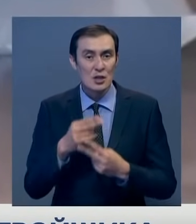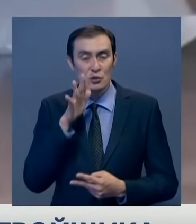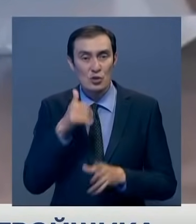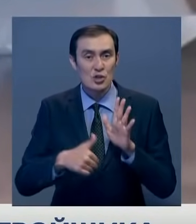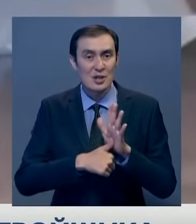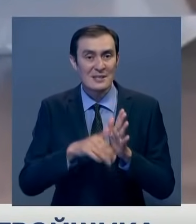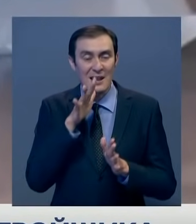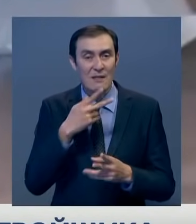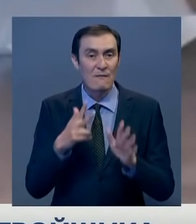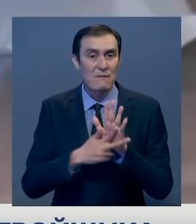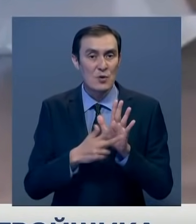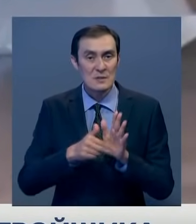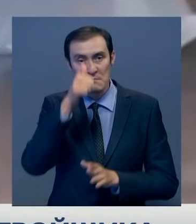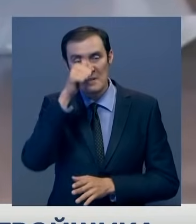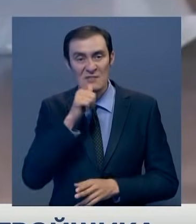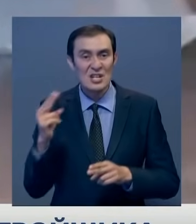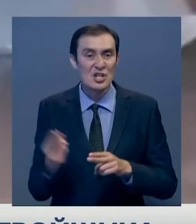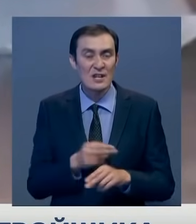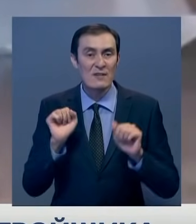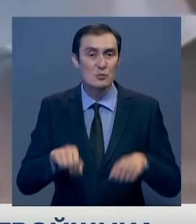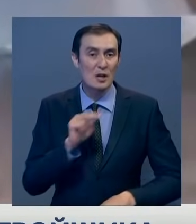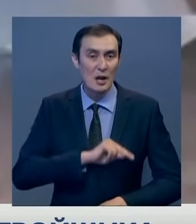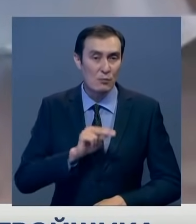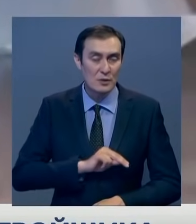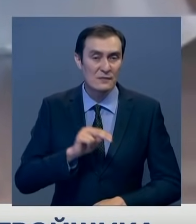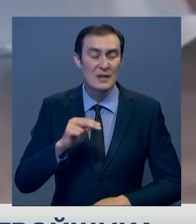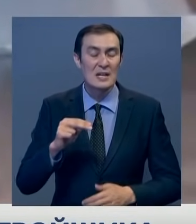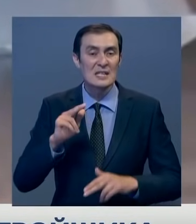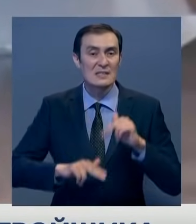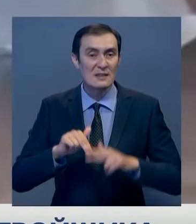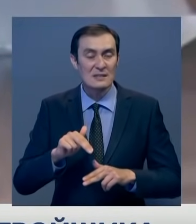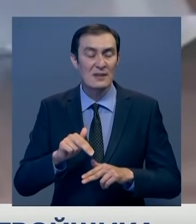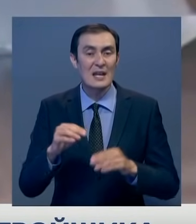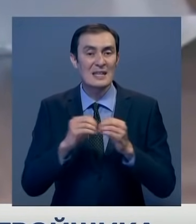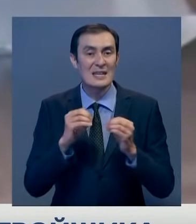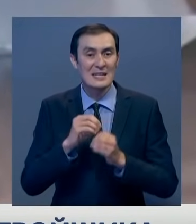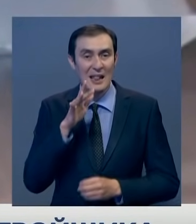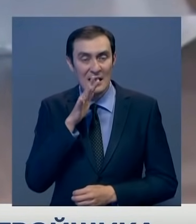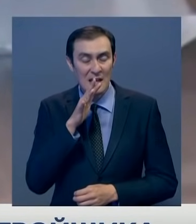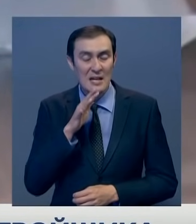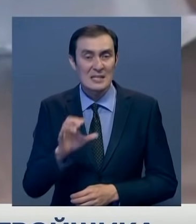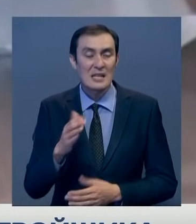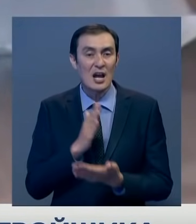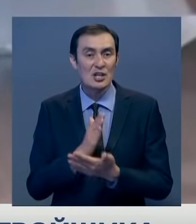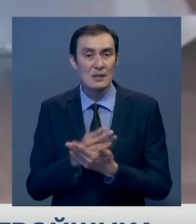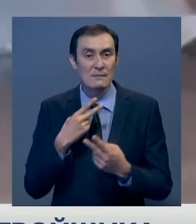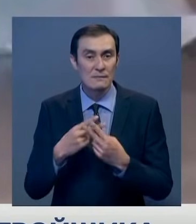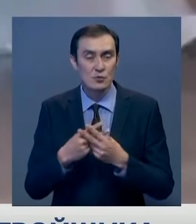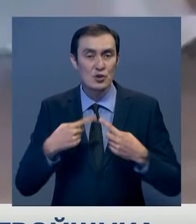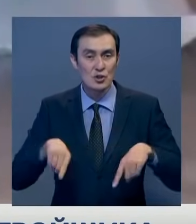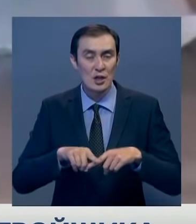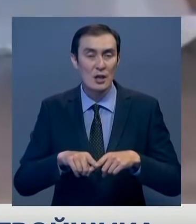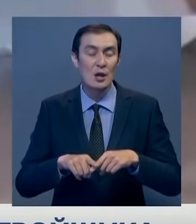лет 8 месяцев с лишением права заниматься деятельностью, связанной в сфере строительства, сроком на 10 лет с отбыванием наказания в